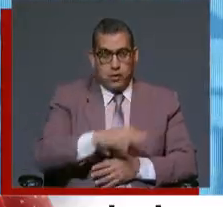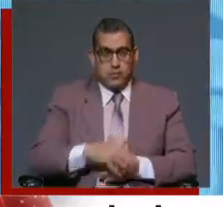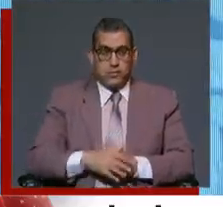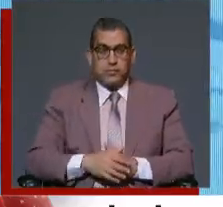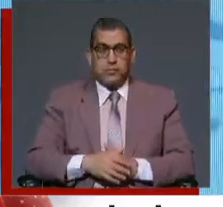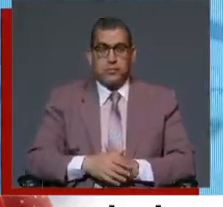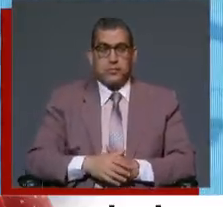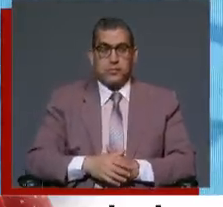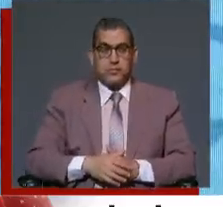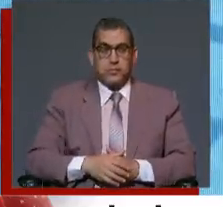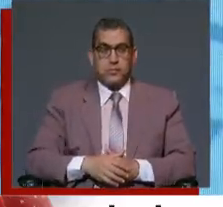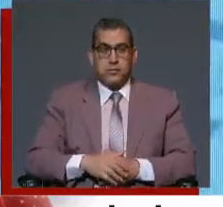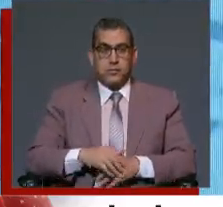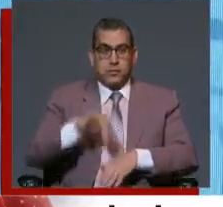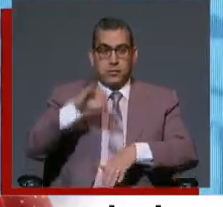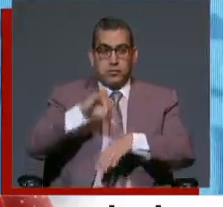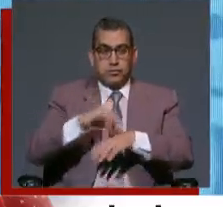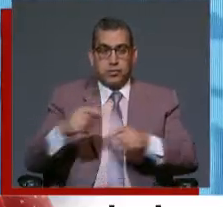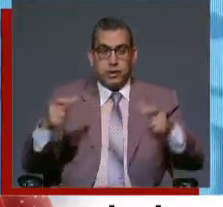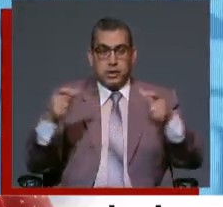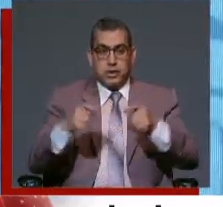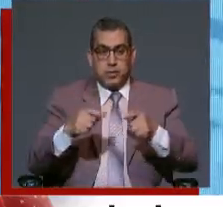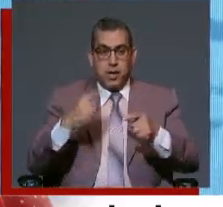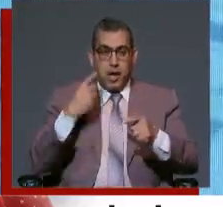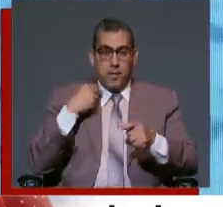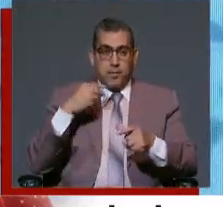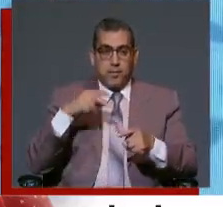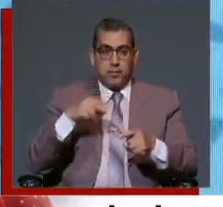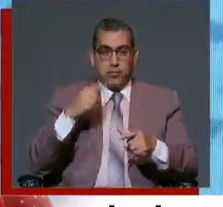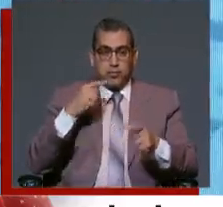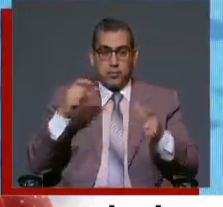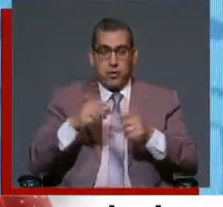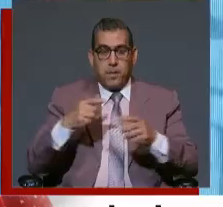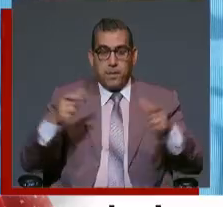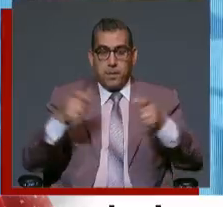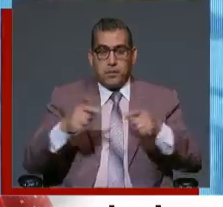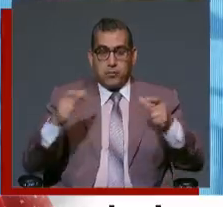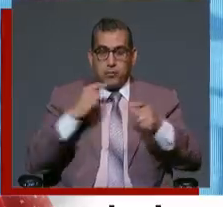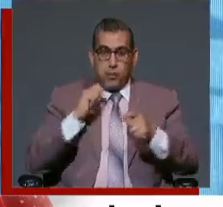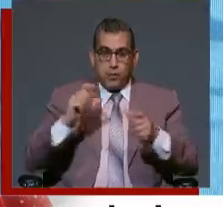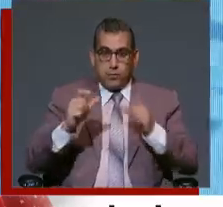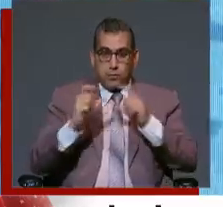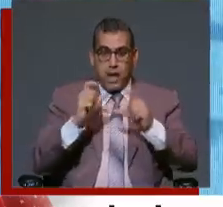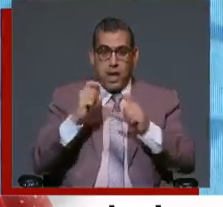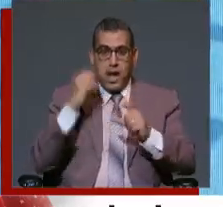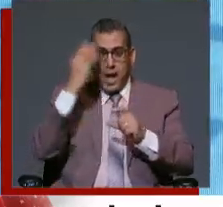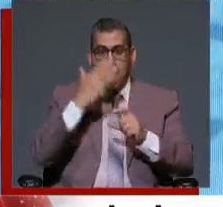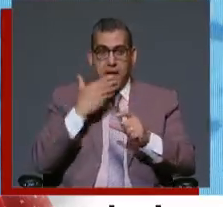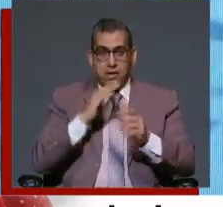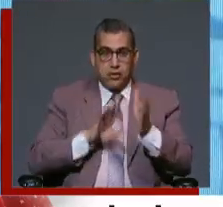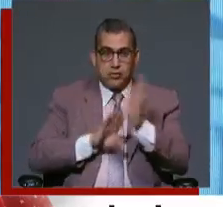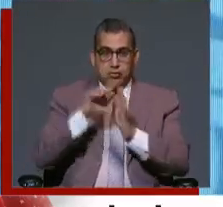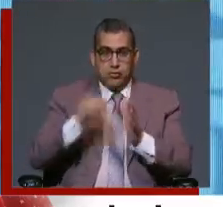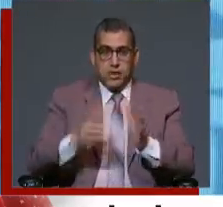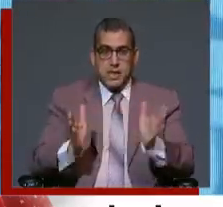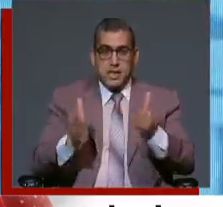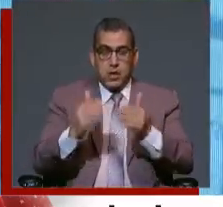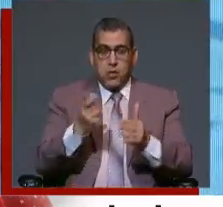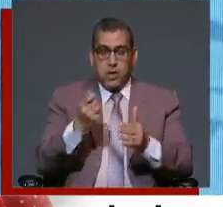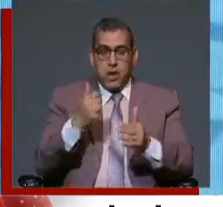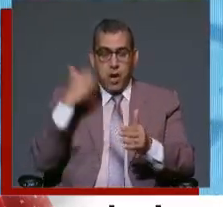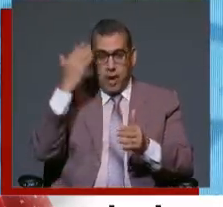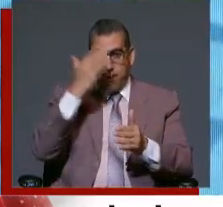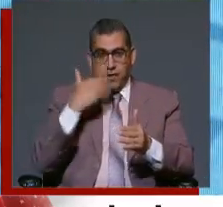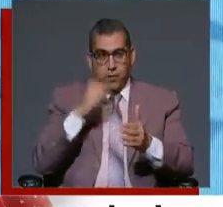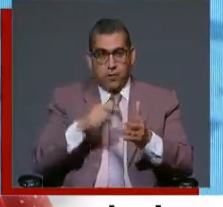في الاجتماع السنوي 2023 لمجالس محافظي البنك الإفريقي للتنمية وصندوق التنمية الإفريقي في